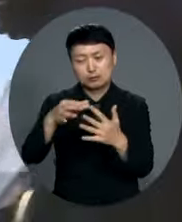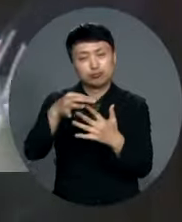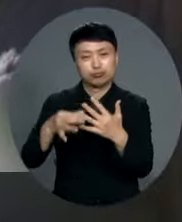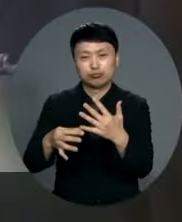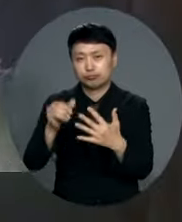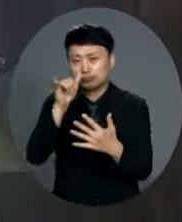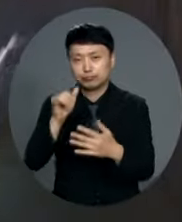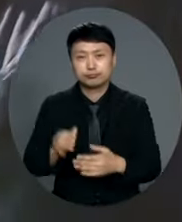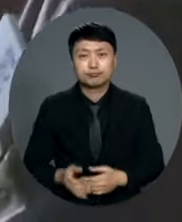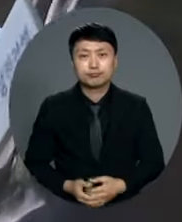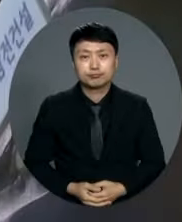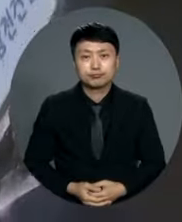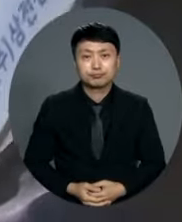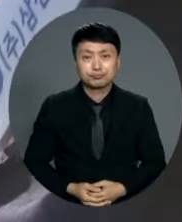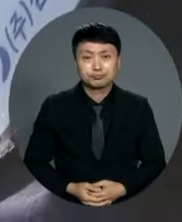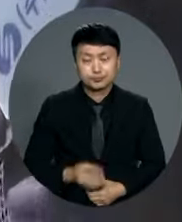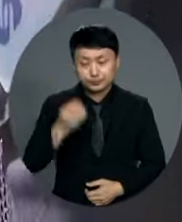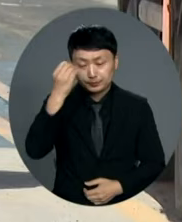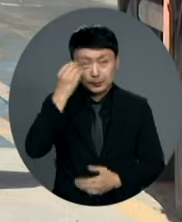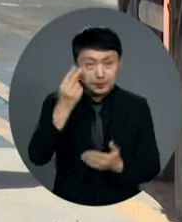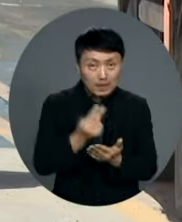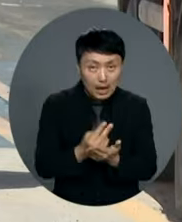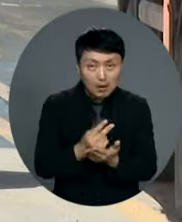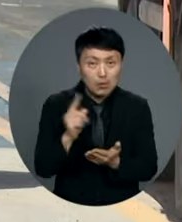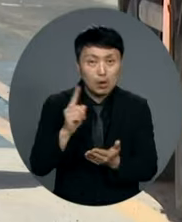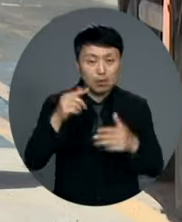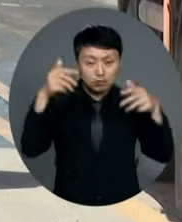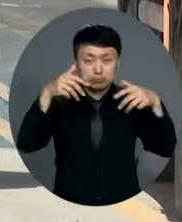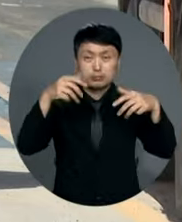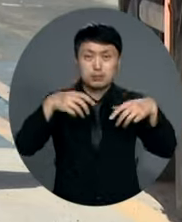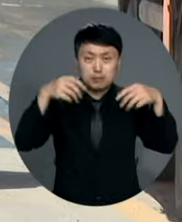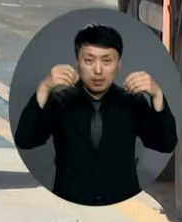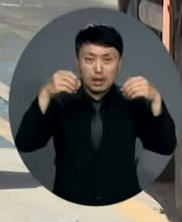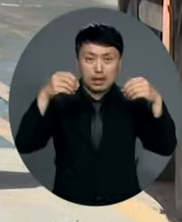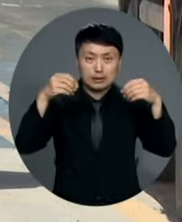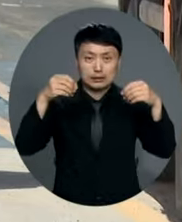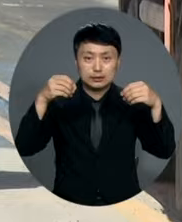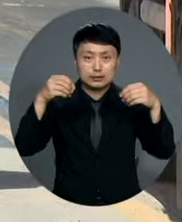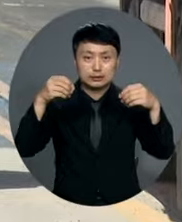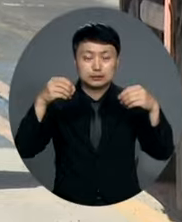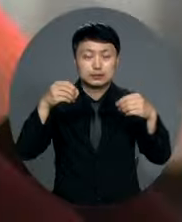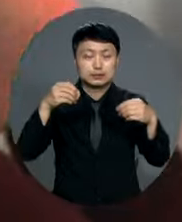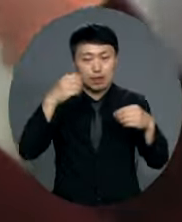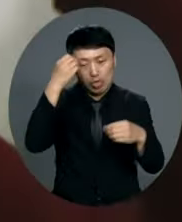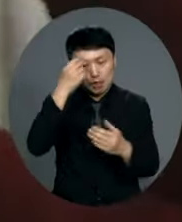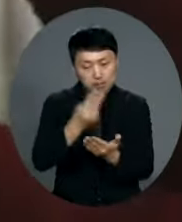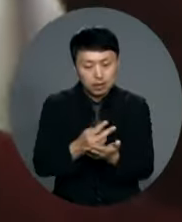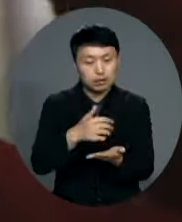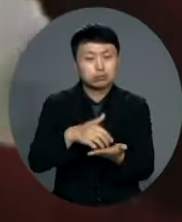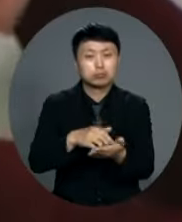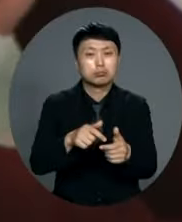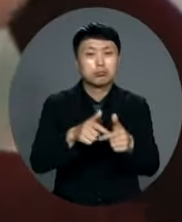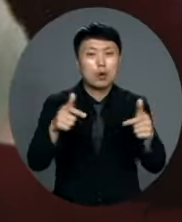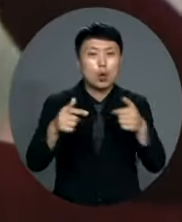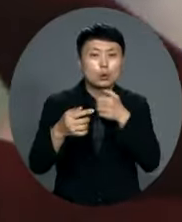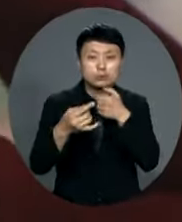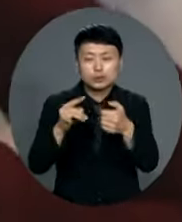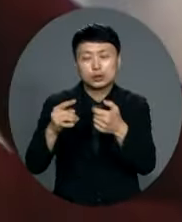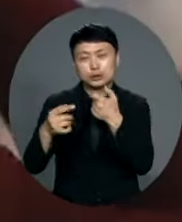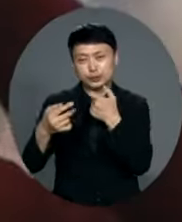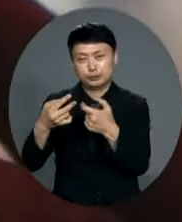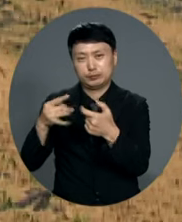이었습니다. 환자 발생은 요즘같이 장마가 끝나갈 무렵부터 급증했는데 50대, 60대가